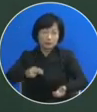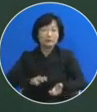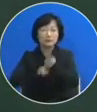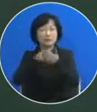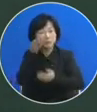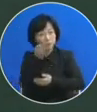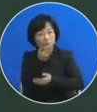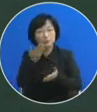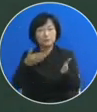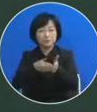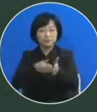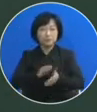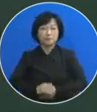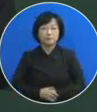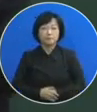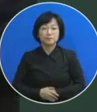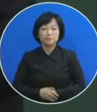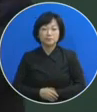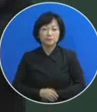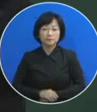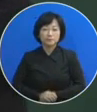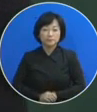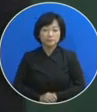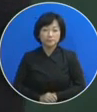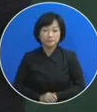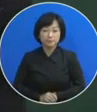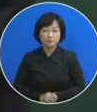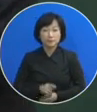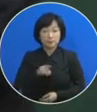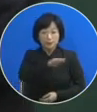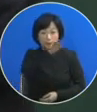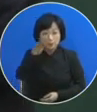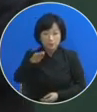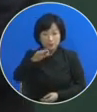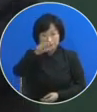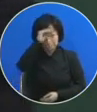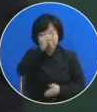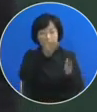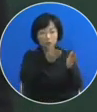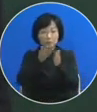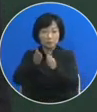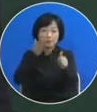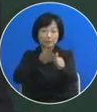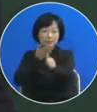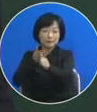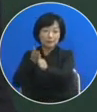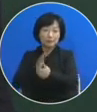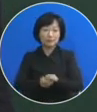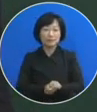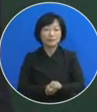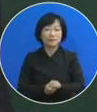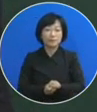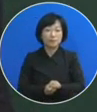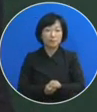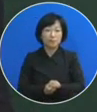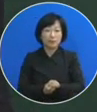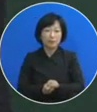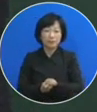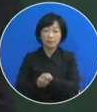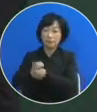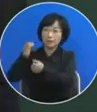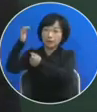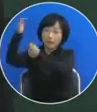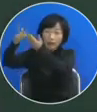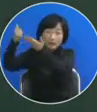verse 18, God raised up tremendous works. 여러분 이 준비하시길 바랍니다. That make this preparation. 하나님께서